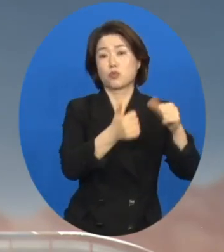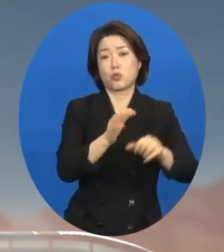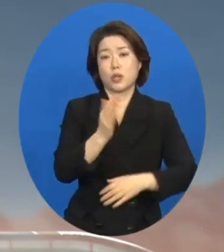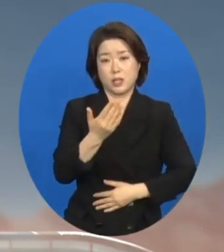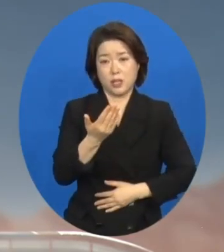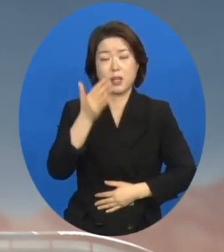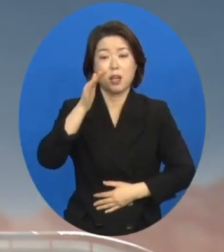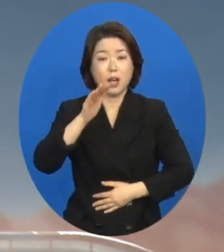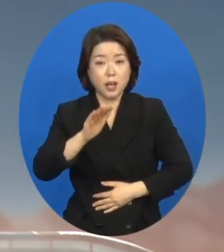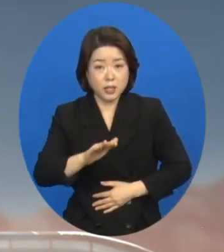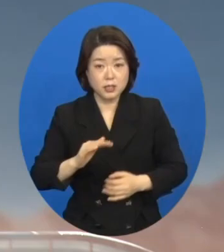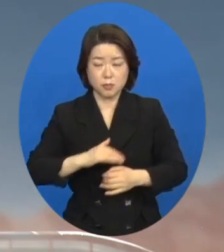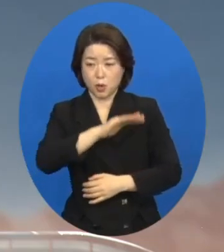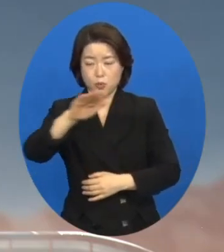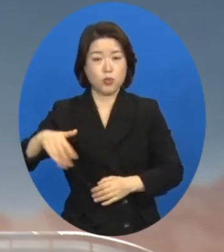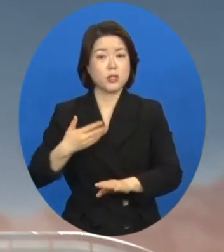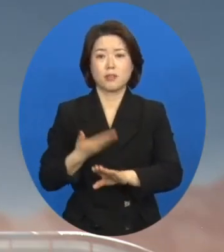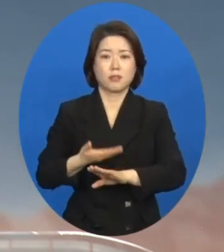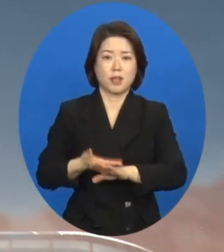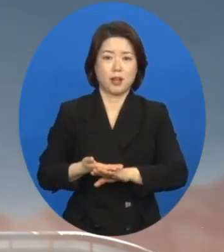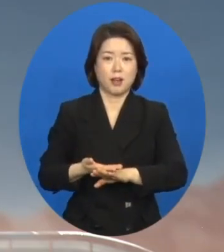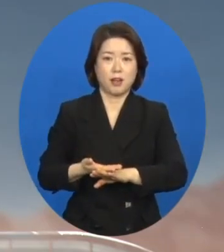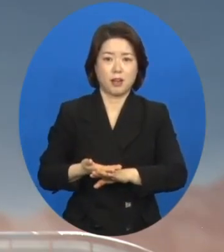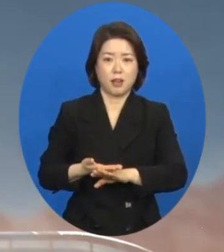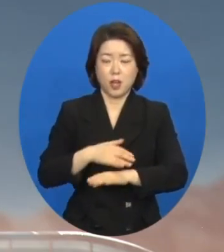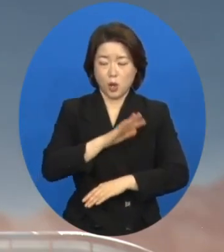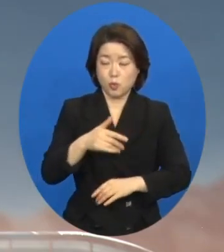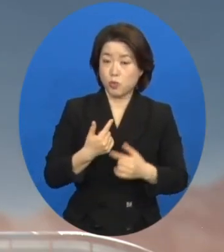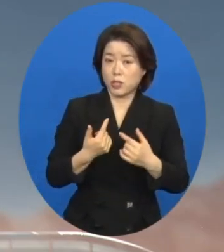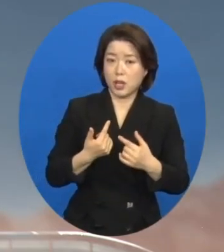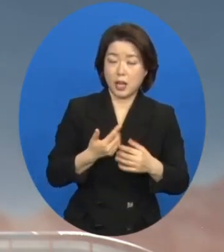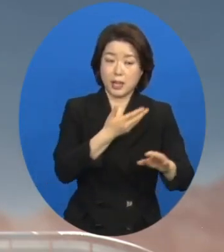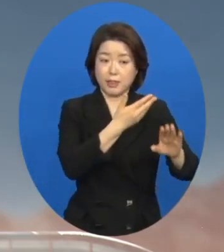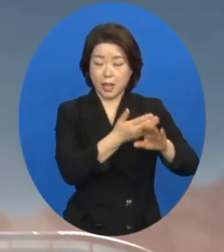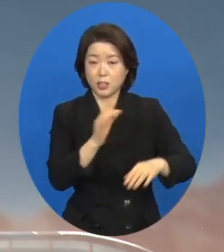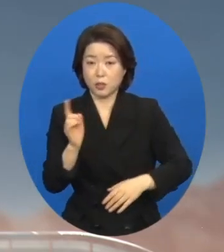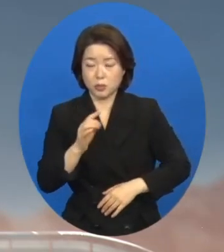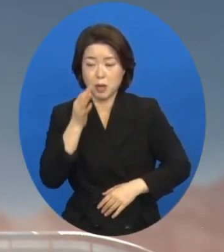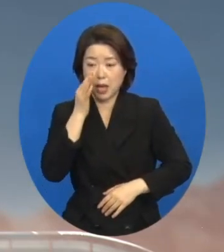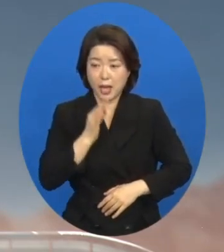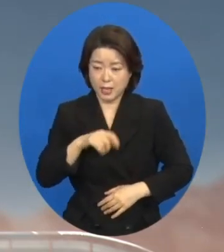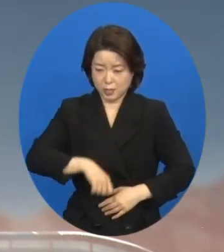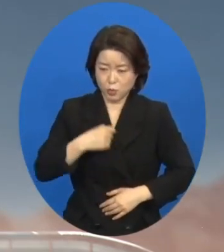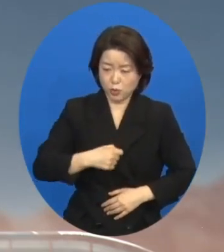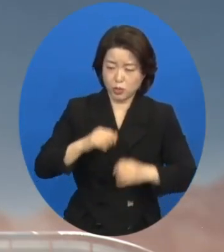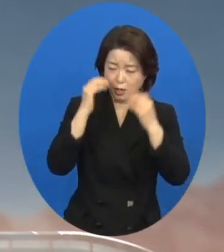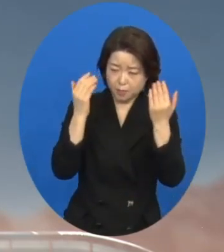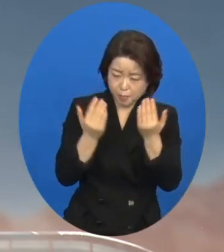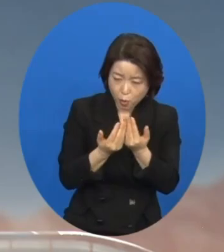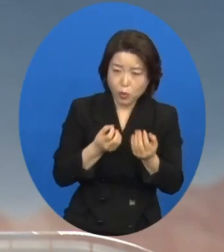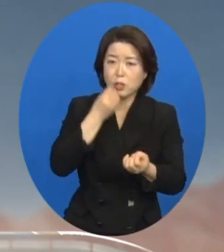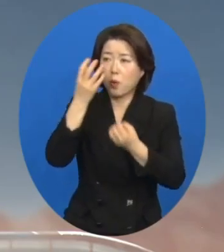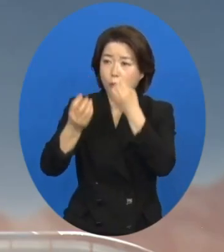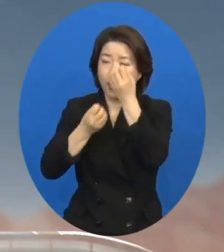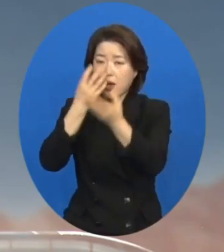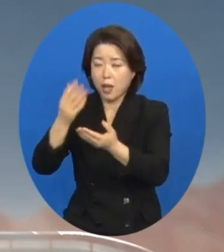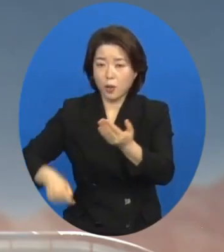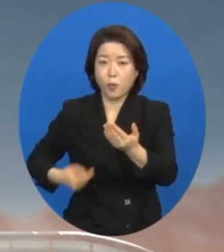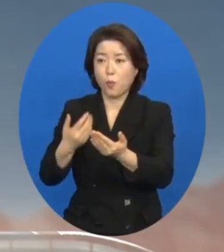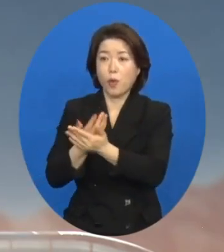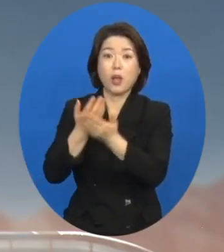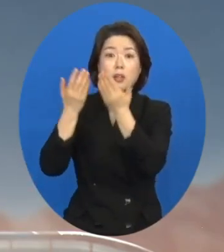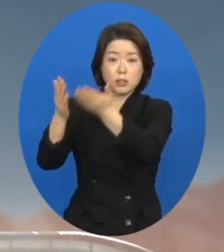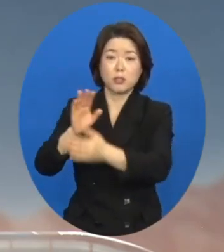그런데 우리는 달라요. 우리가 같은 것은 아간처럼 솔직하게 모든 것을 회개하고 자백해야